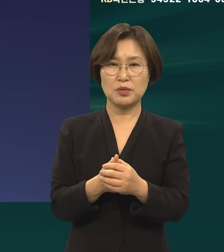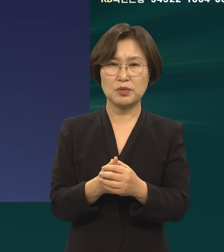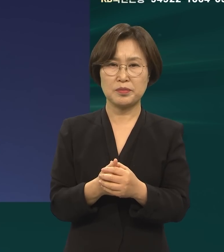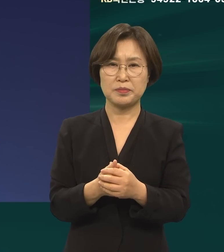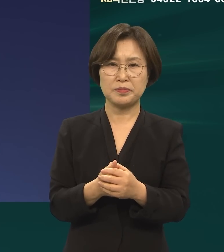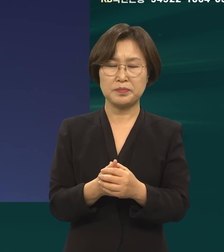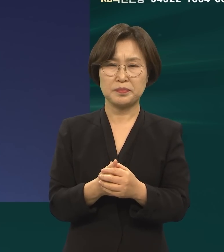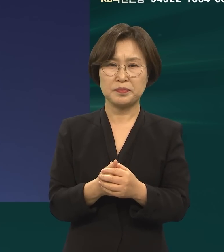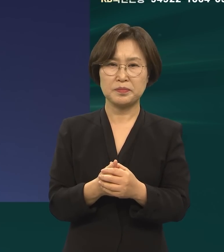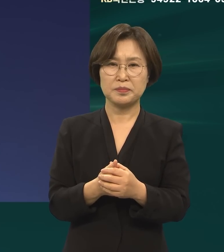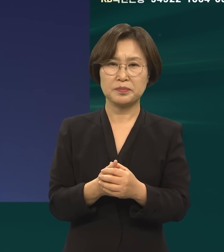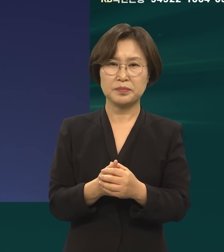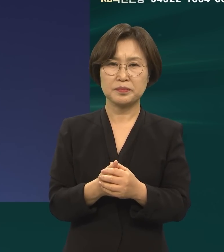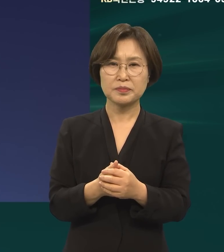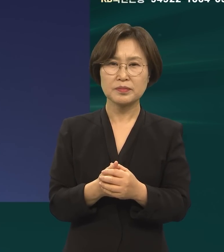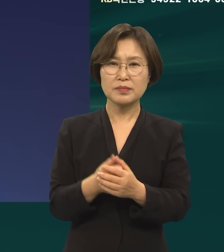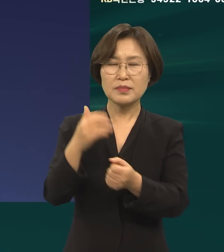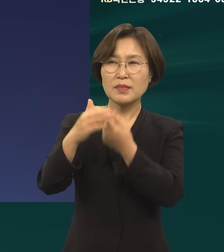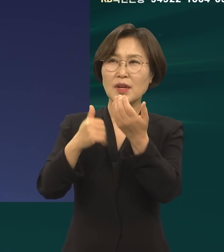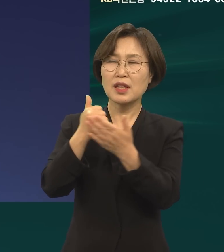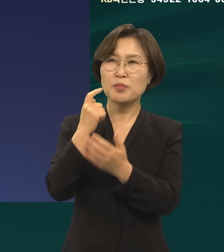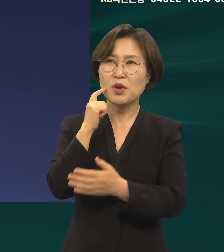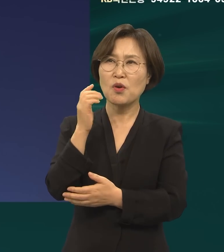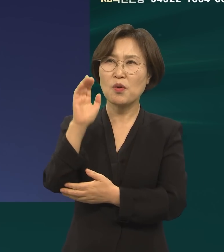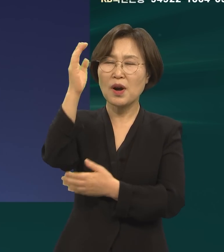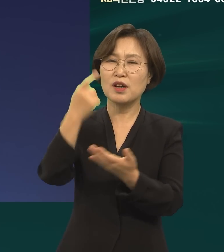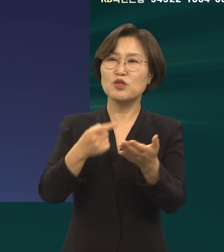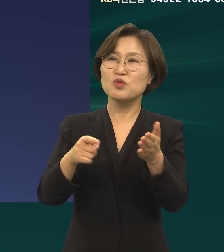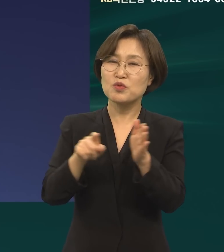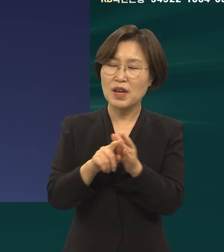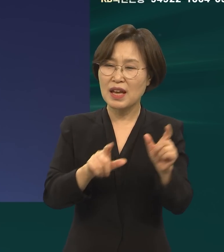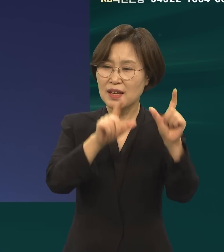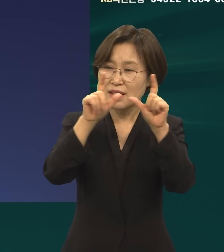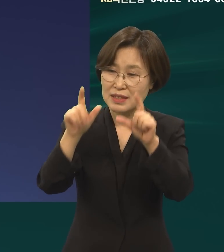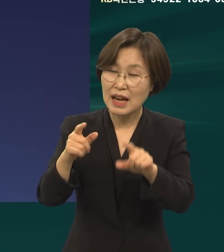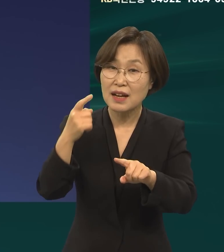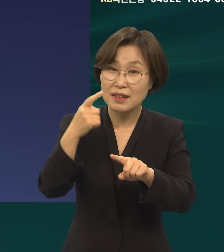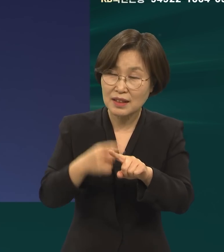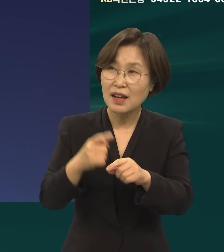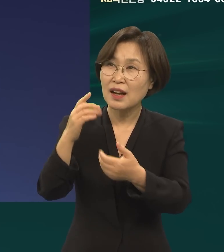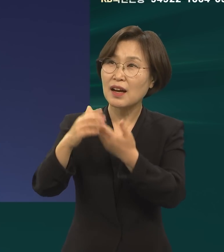컴마를 찍으면서 그 영광을 위해 살다가 주 앞에 가는 것일 뿐입니다.